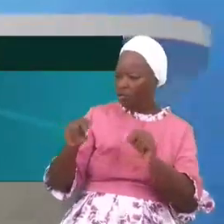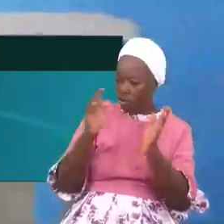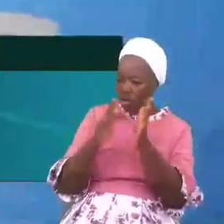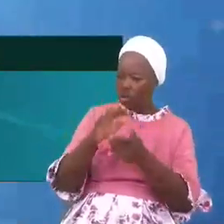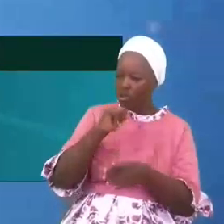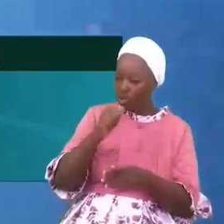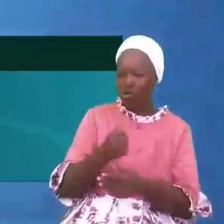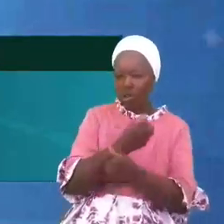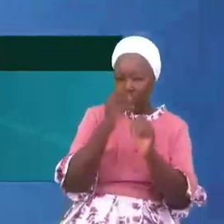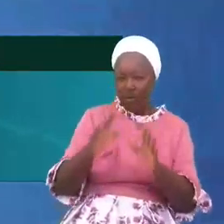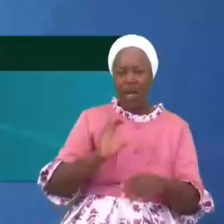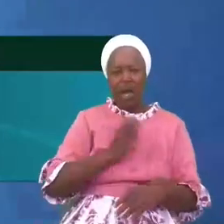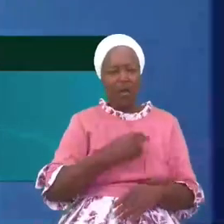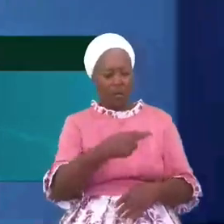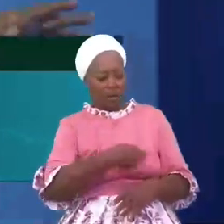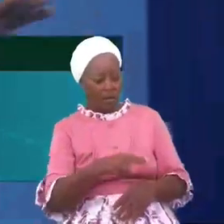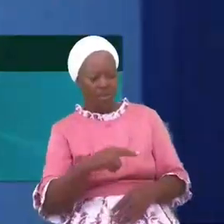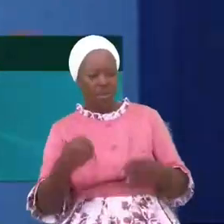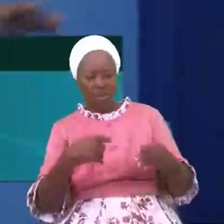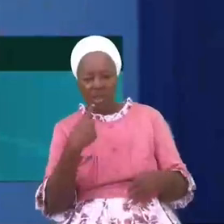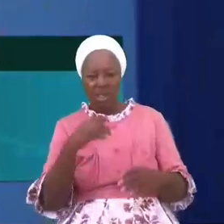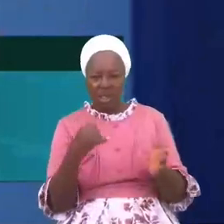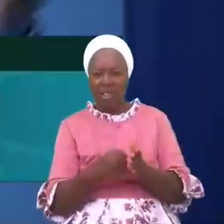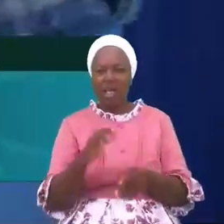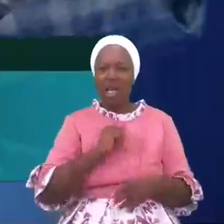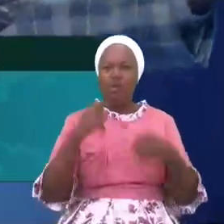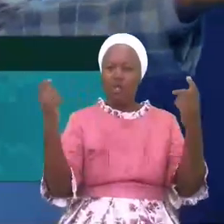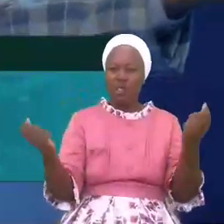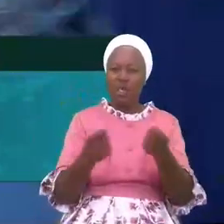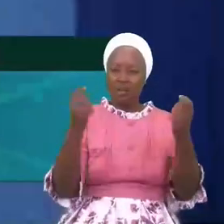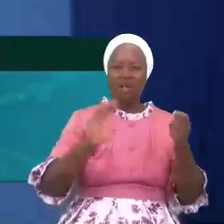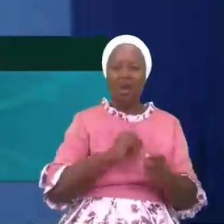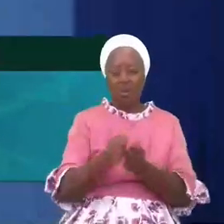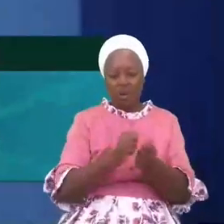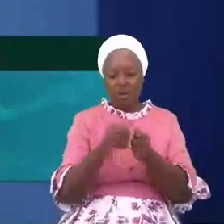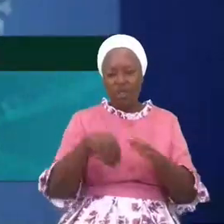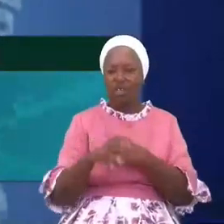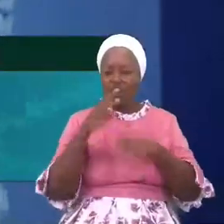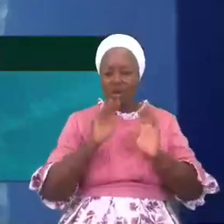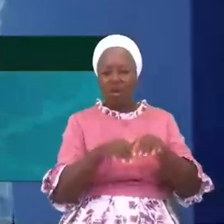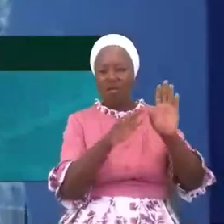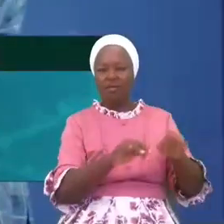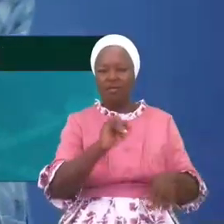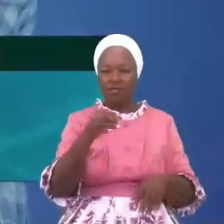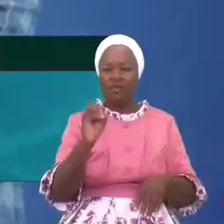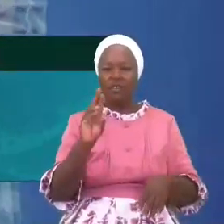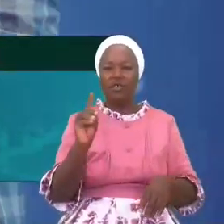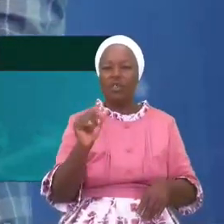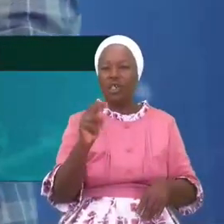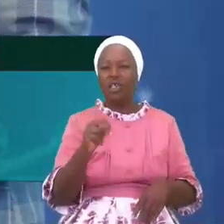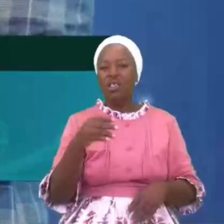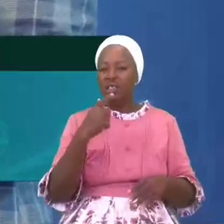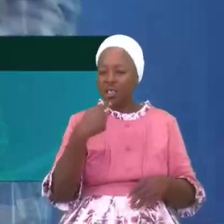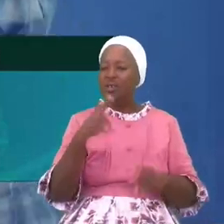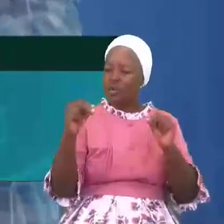Notre tradition, Moïse, nos cérémonies, se laver dans le Jourdain, Jésus n'est pas le sauveur, il n'y a